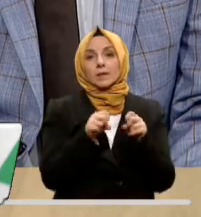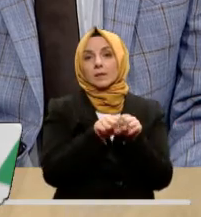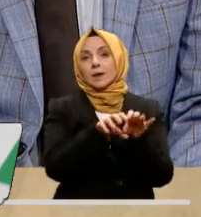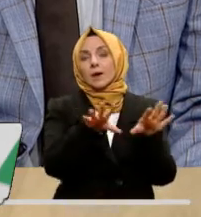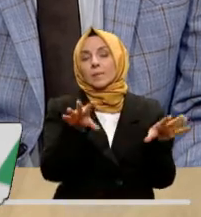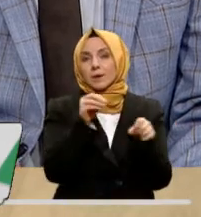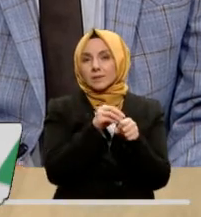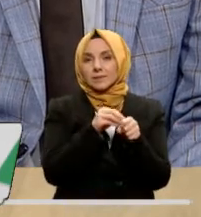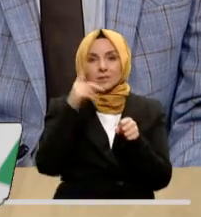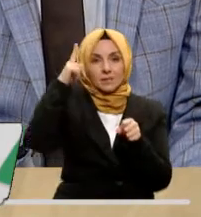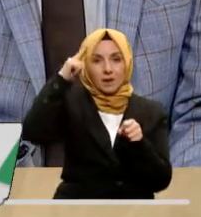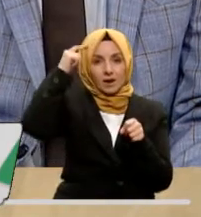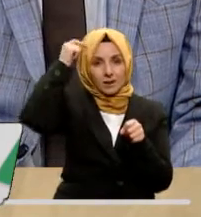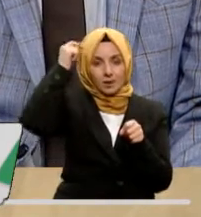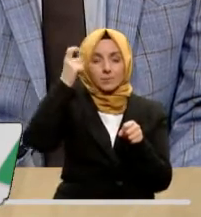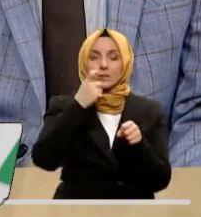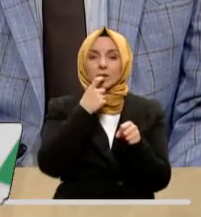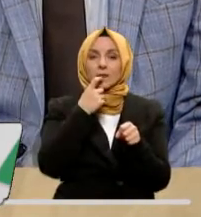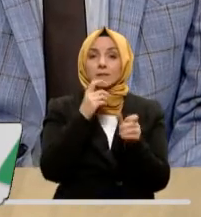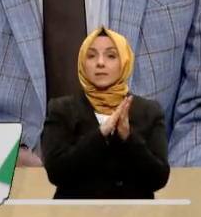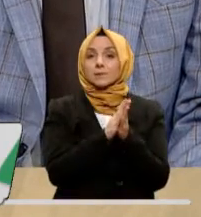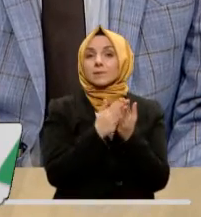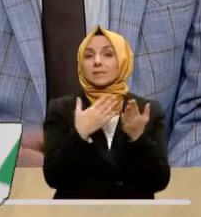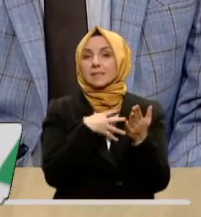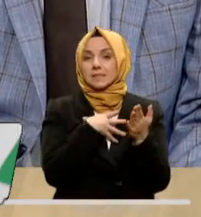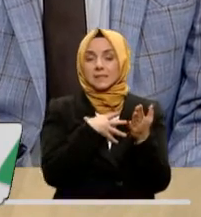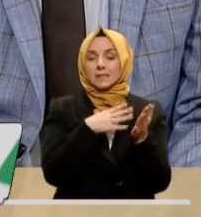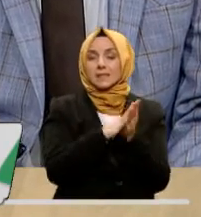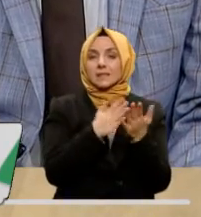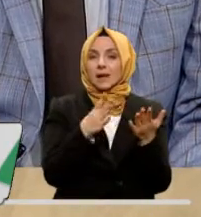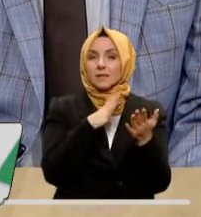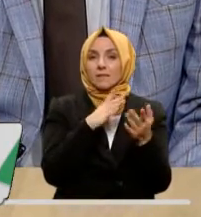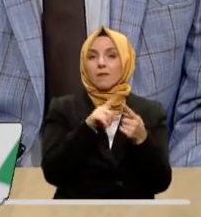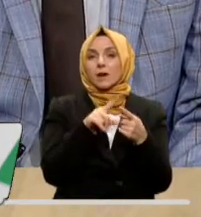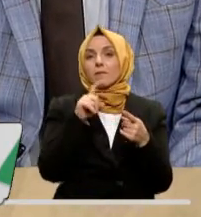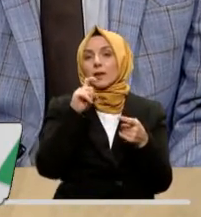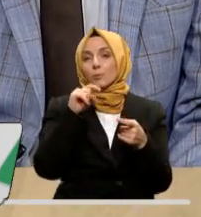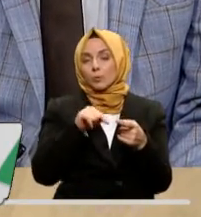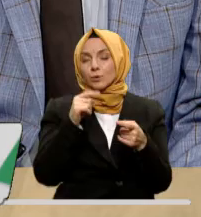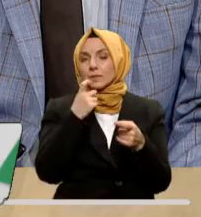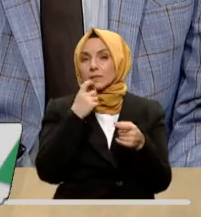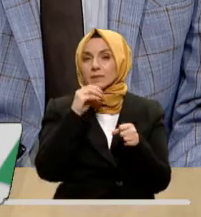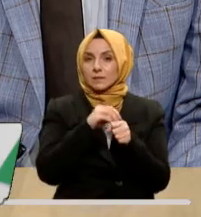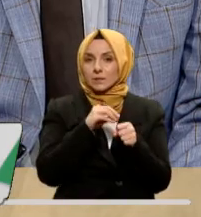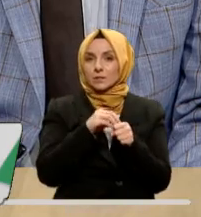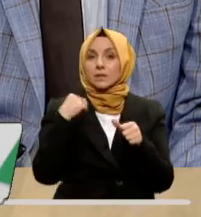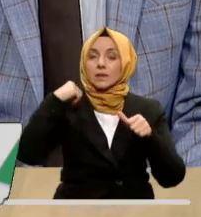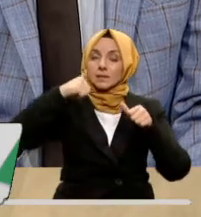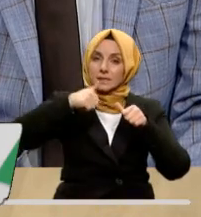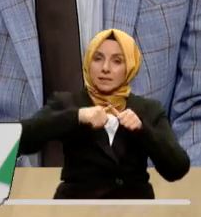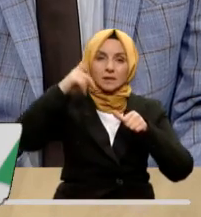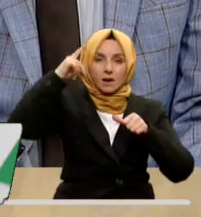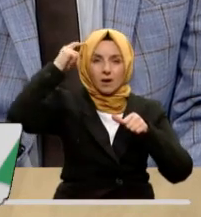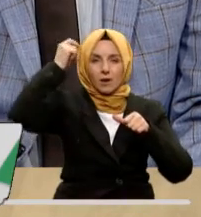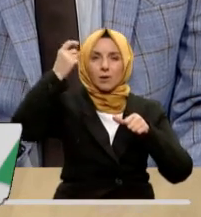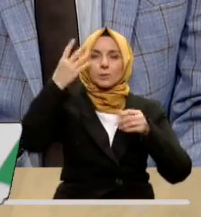Bunlar yine bizim dergilerimiz içerisinde ve bu sene içerisinde yine Arapça olarak çıkarttığımız kalem ve